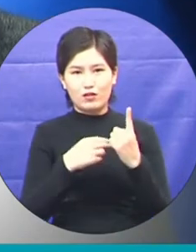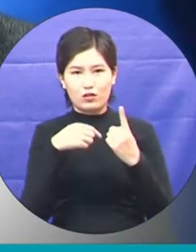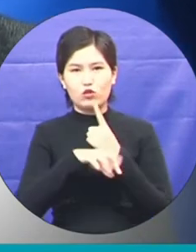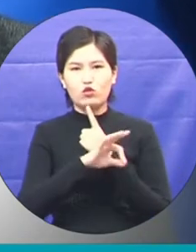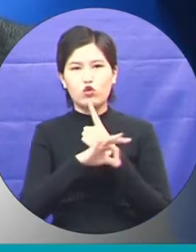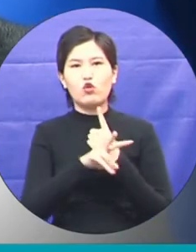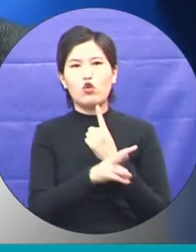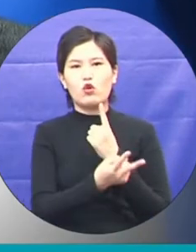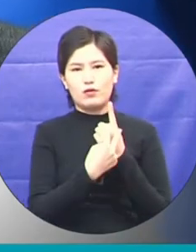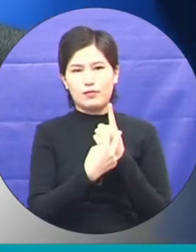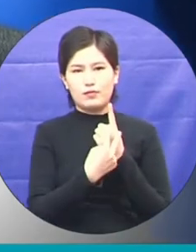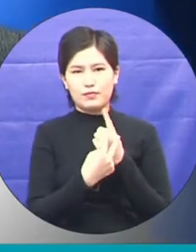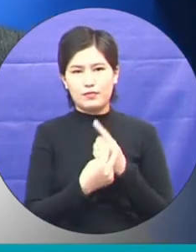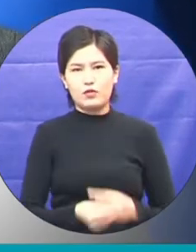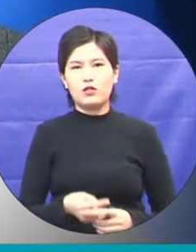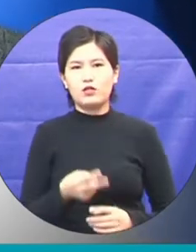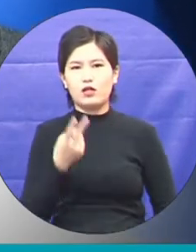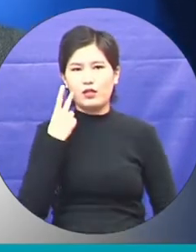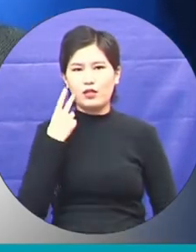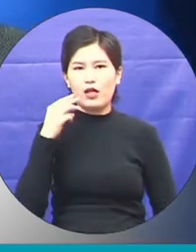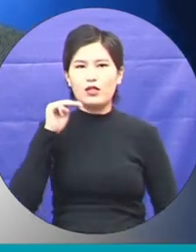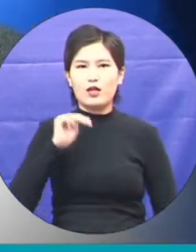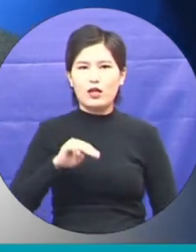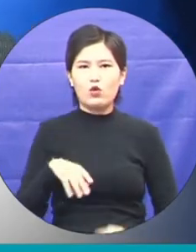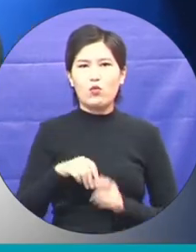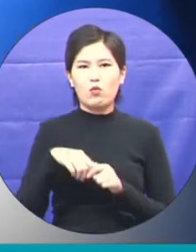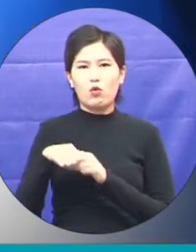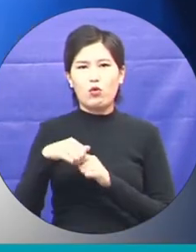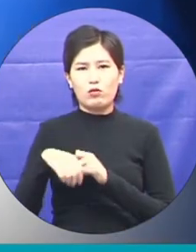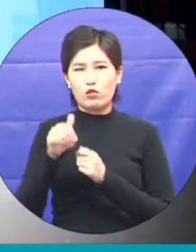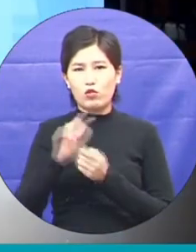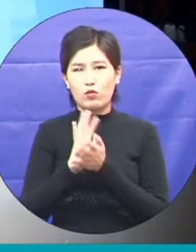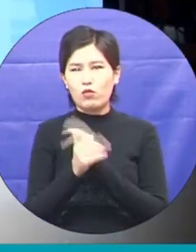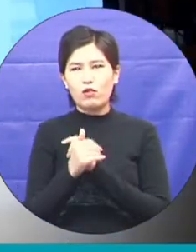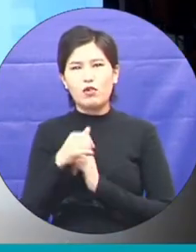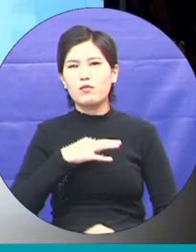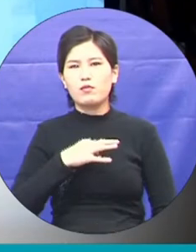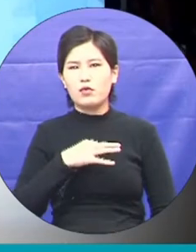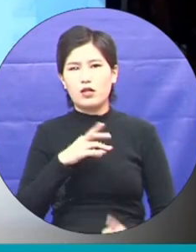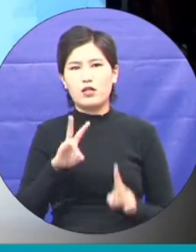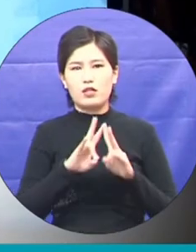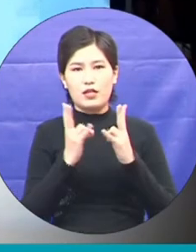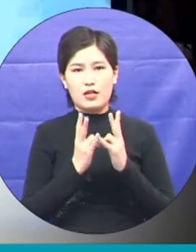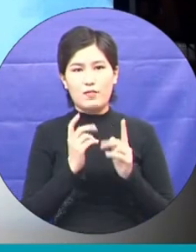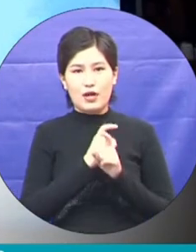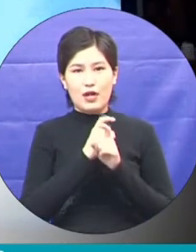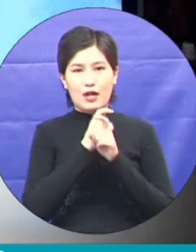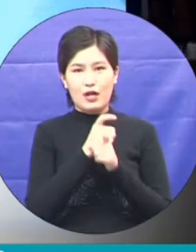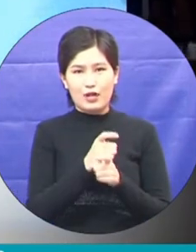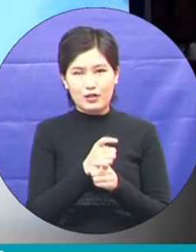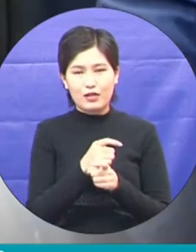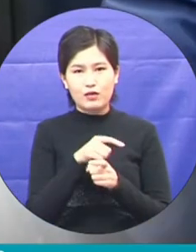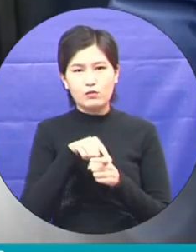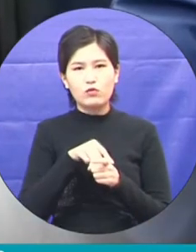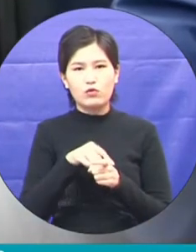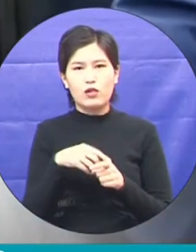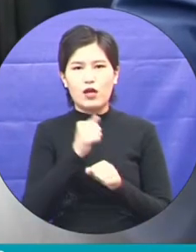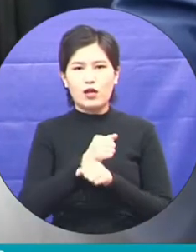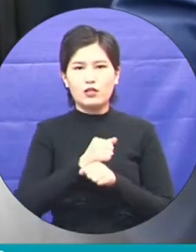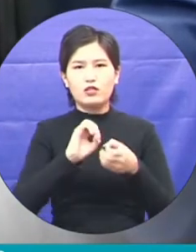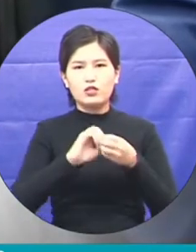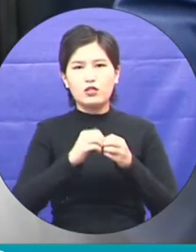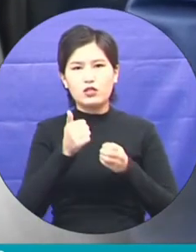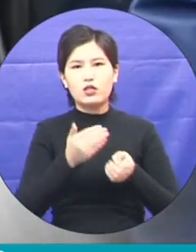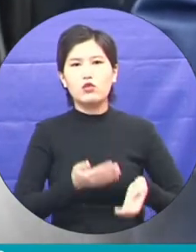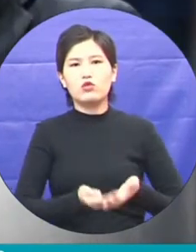дандаа тэтгэр сэтгэмж авдаг иргэд байдаг юм шиг боловч за нийгмийн халамжийн үйлчлэгээ маань бас бидний хөдөлмөр эрхлэгч болох чиглэсэн анхан шатны